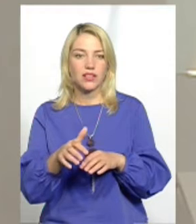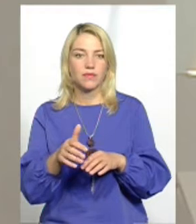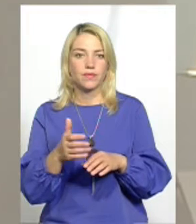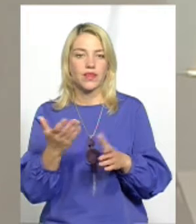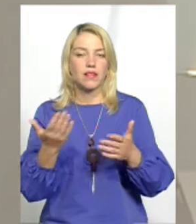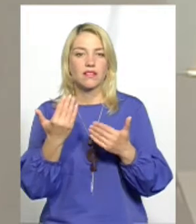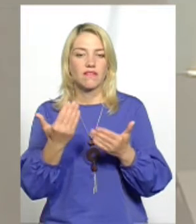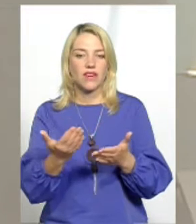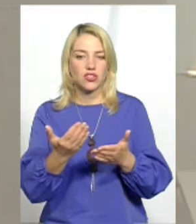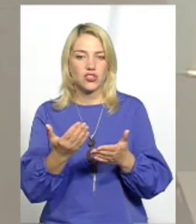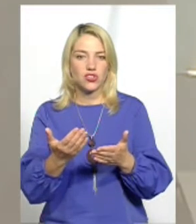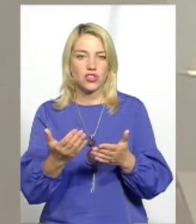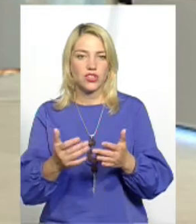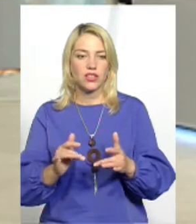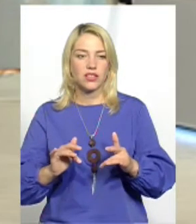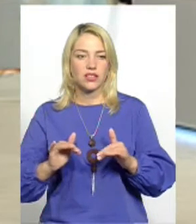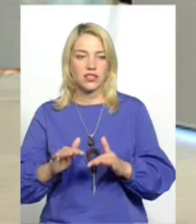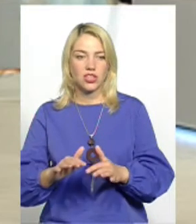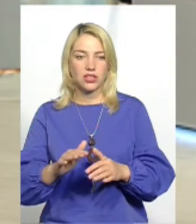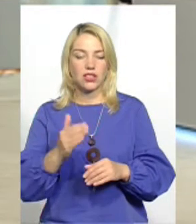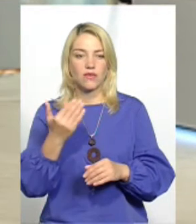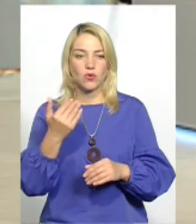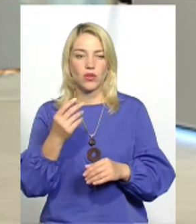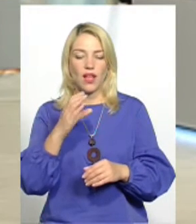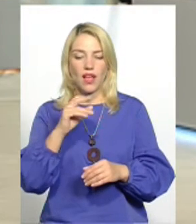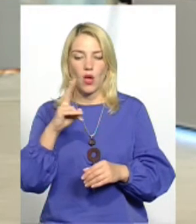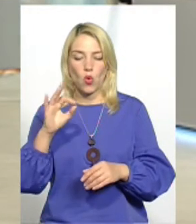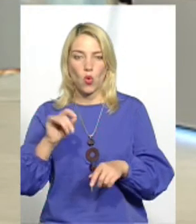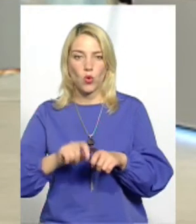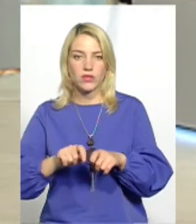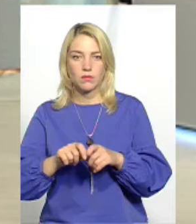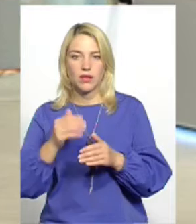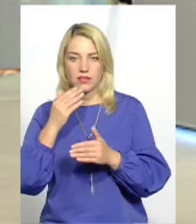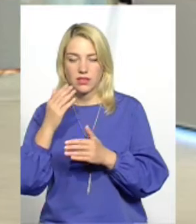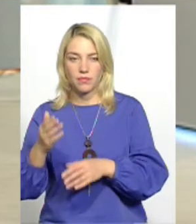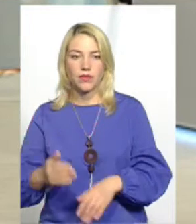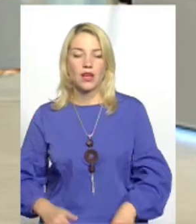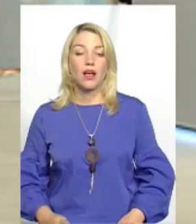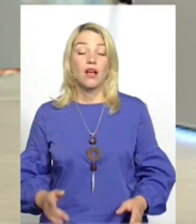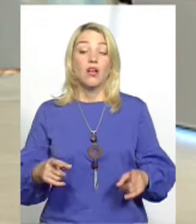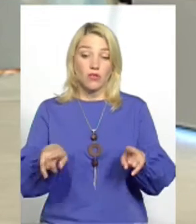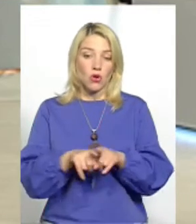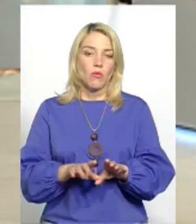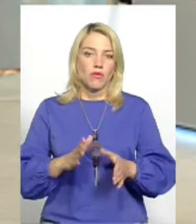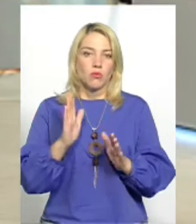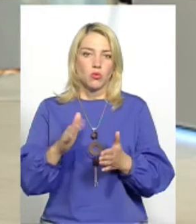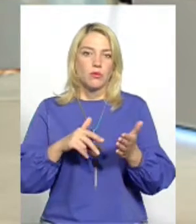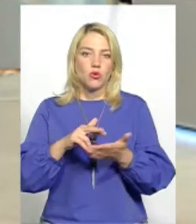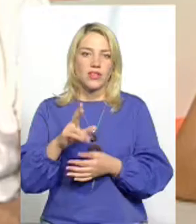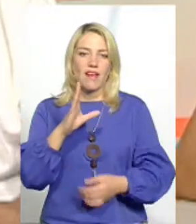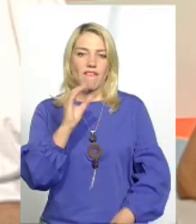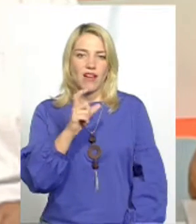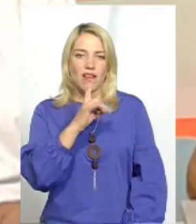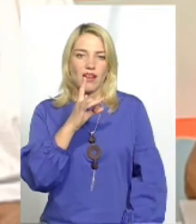які ваші дії будуть в екологічній інспекції? Ну, в будь-якому випадку будемо йти в Верховний суд. Тобто іншого варіанту у нас